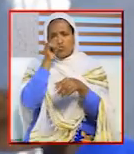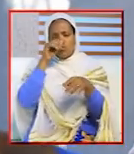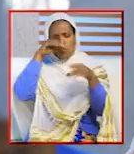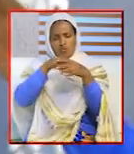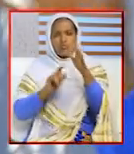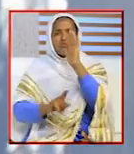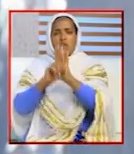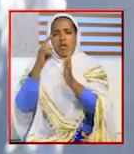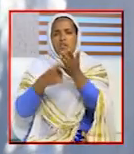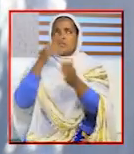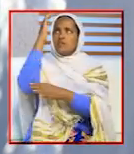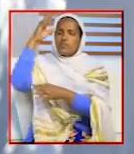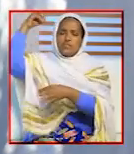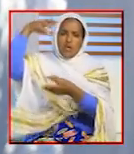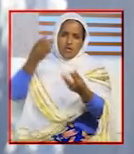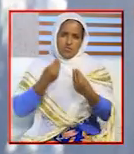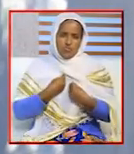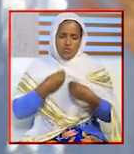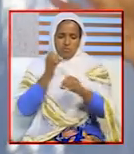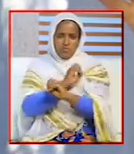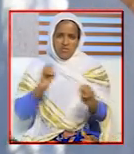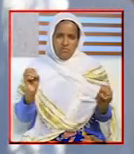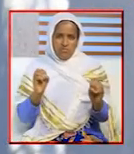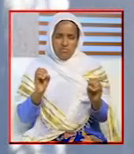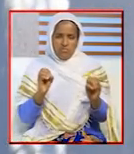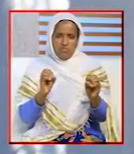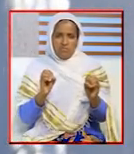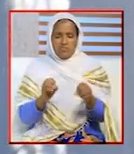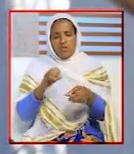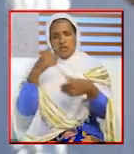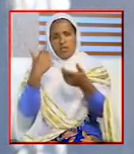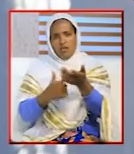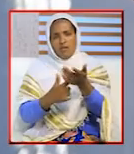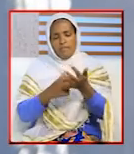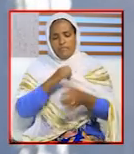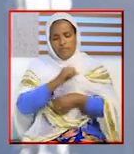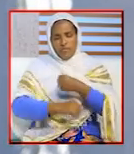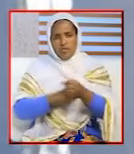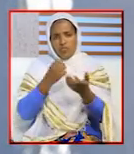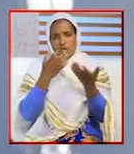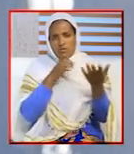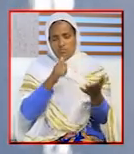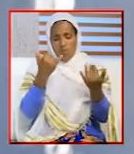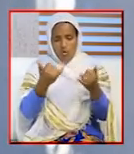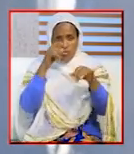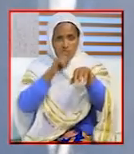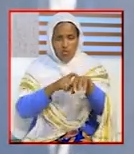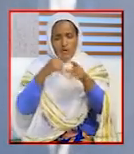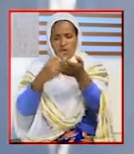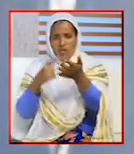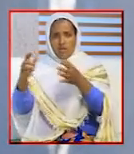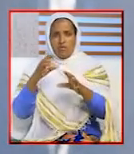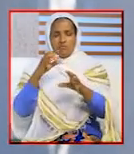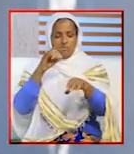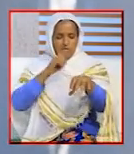ኢትዮጵያ ስናድግ ያንን ጸጋ እግዚአብሔር ሰጥቶናል ምንም ኤፈርት የለውም ያ ምናልባት ይሄም የሚጨንቀው አለ ይሄም አሁን ጊዜው